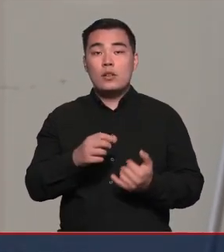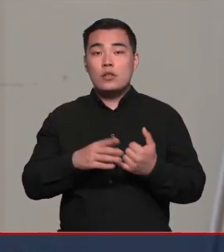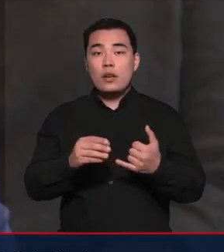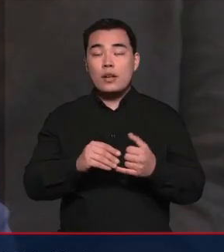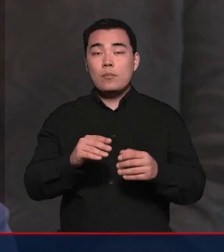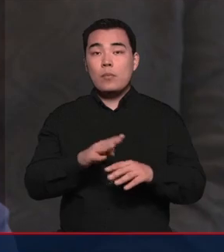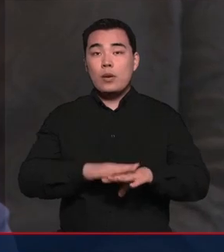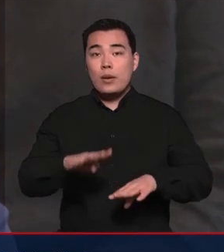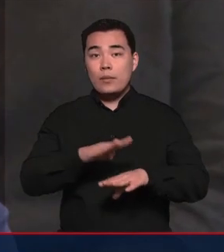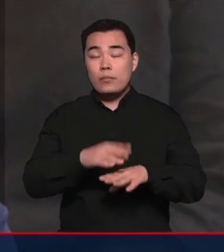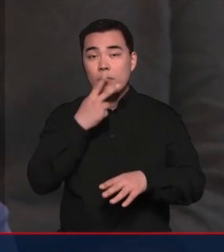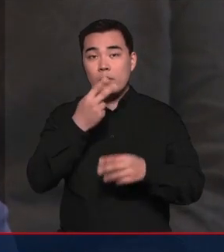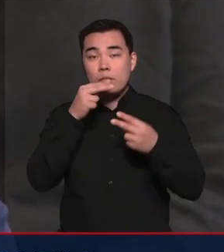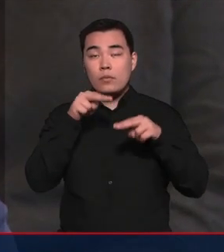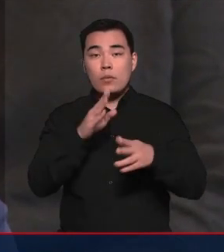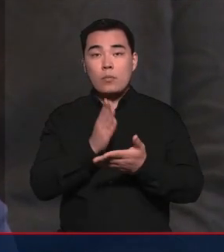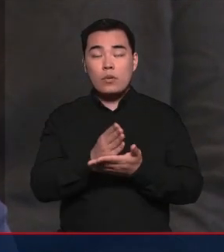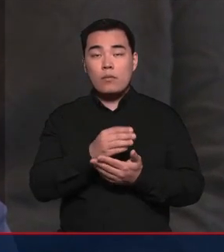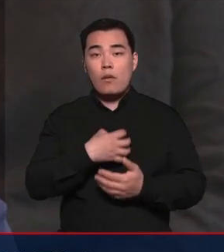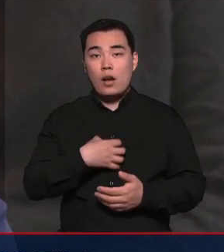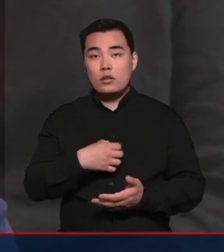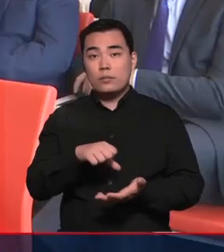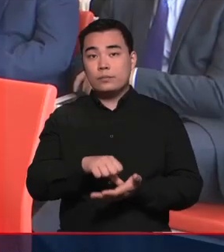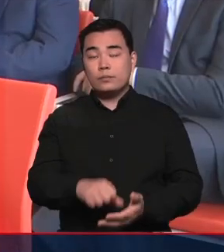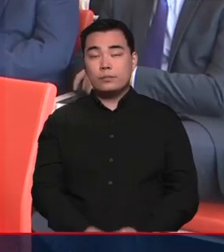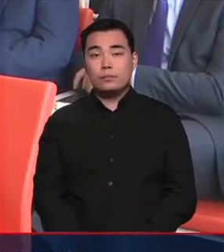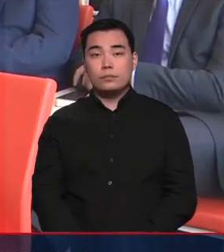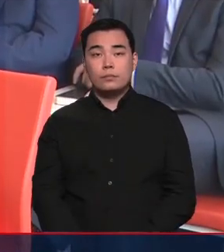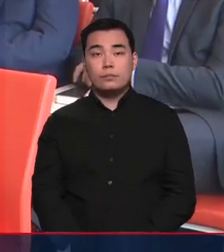қадағалау мен бақылау жүргізе алуы керек.